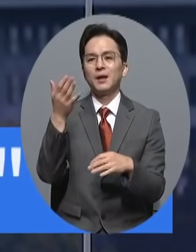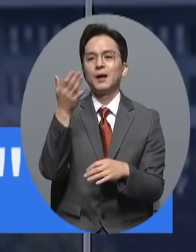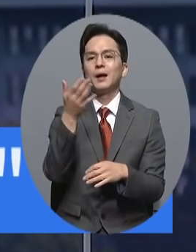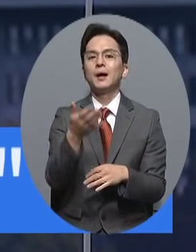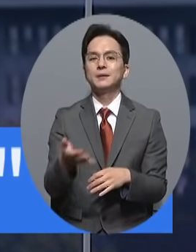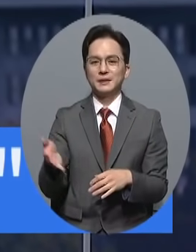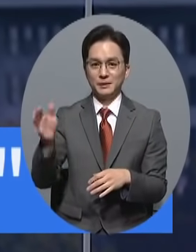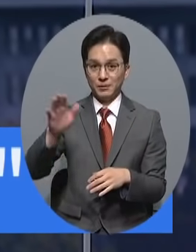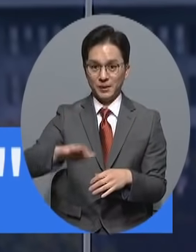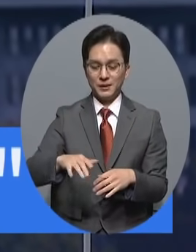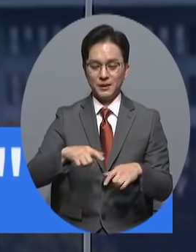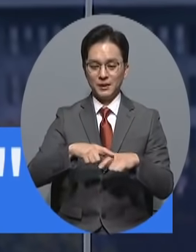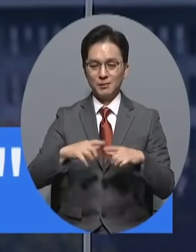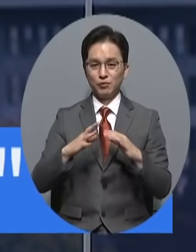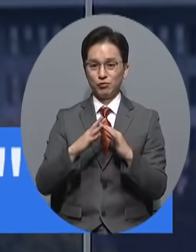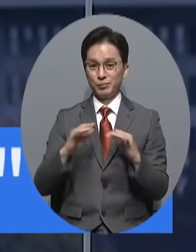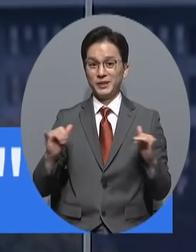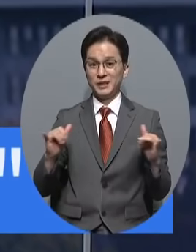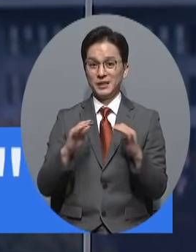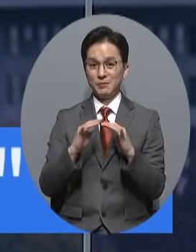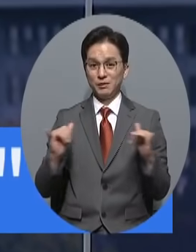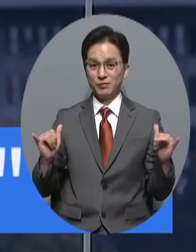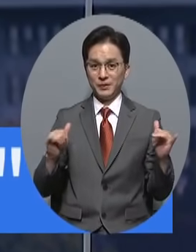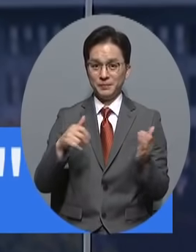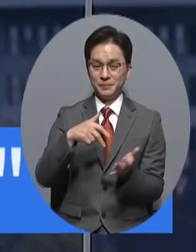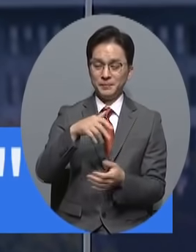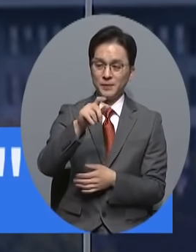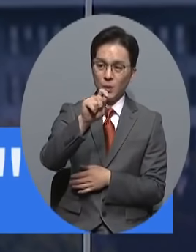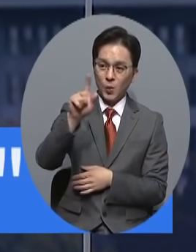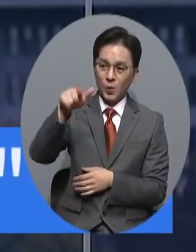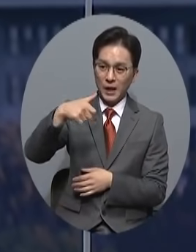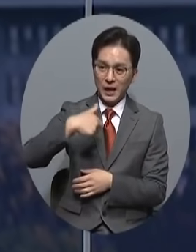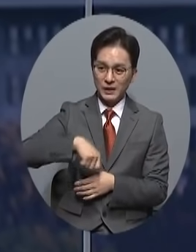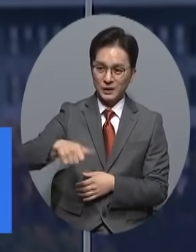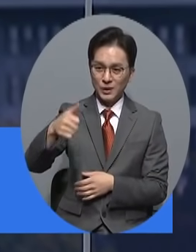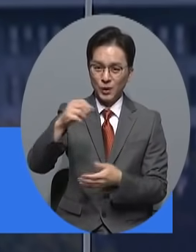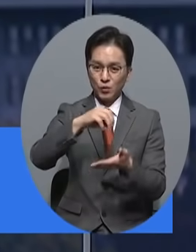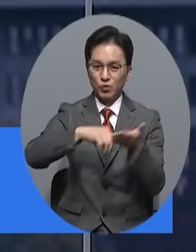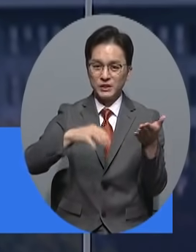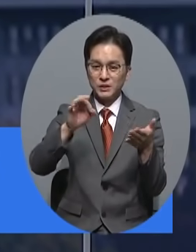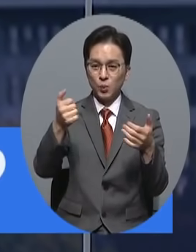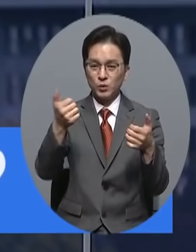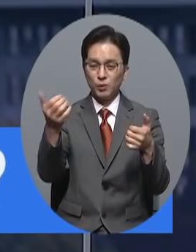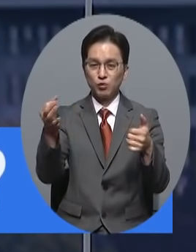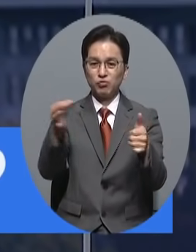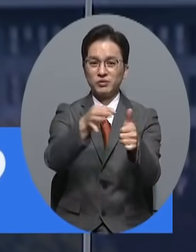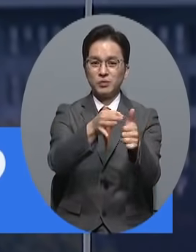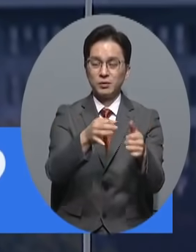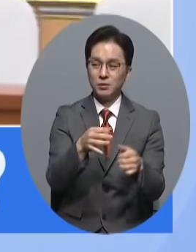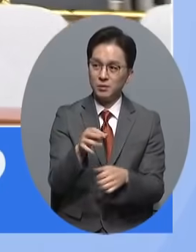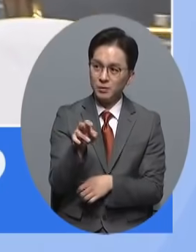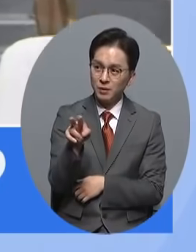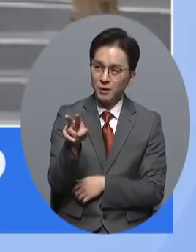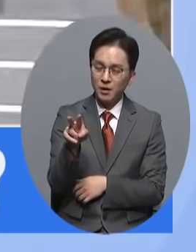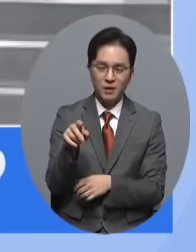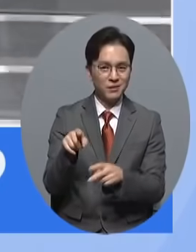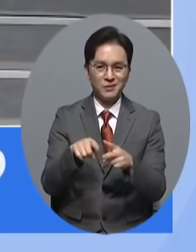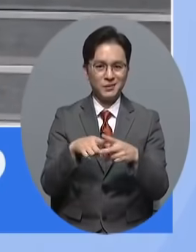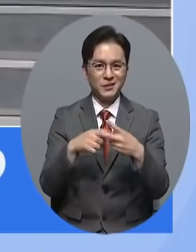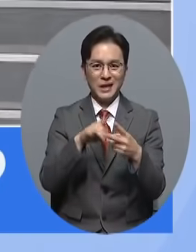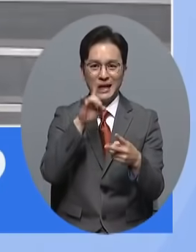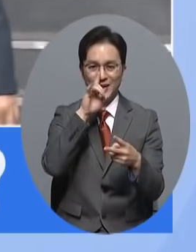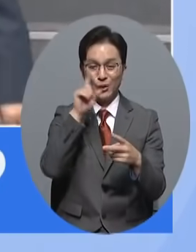이게 정말 이게 상상할 수 없을 정도예요. 그러니까 더군다나 더 이 해명을 하는 과정에서 무슨 뭐 오징어 게임의 말이었다고 얘기해가지고 더 분노를